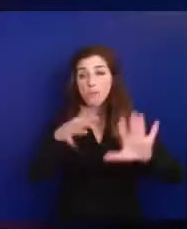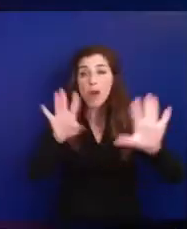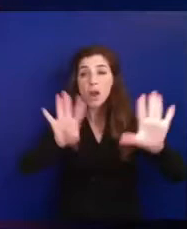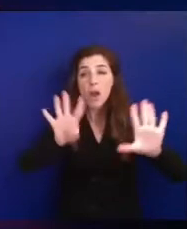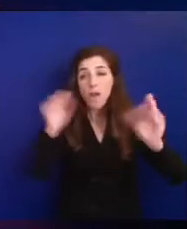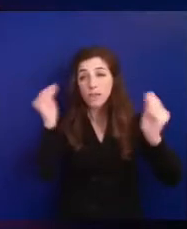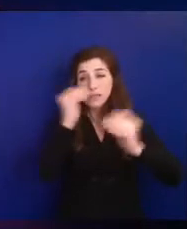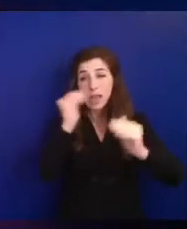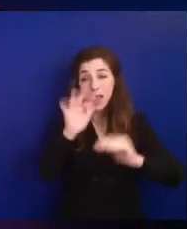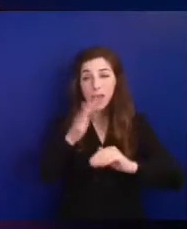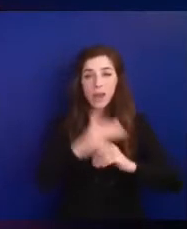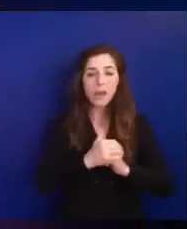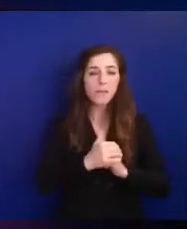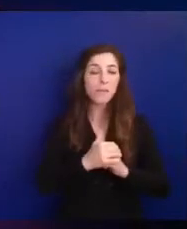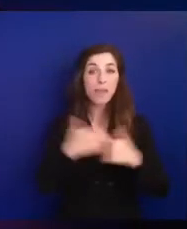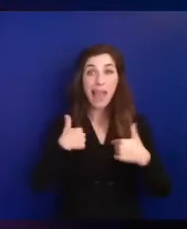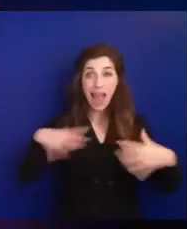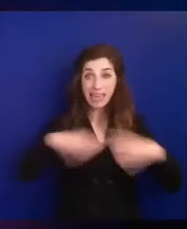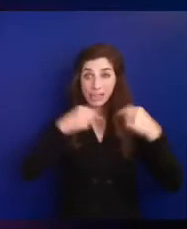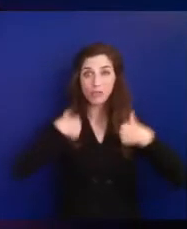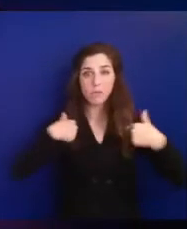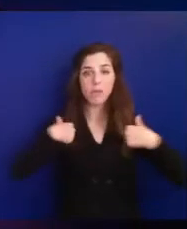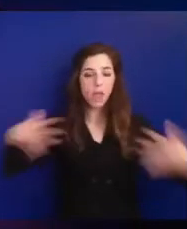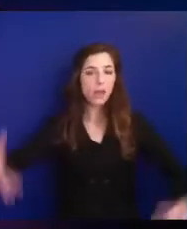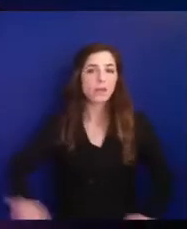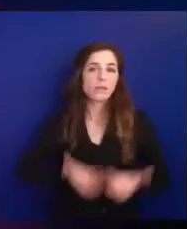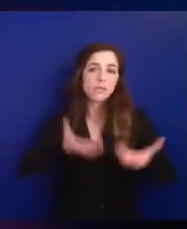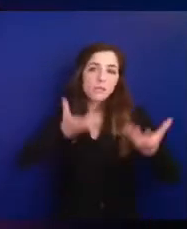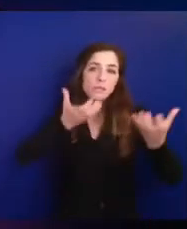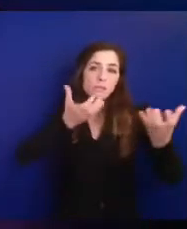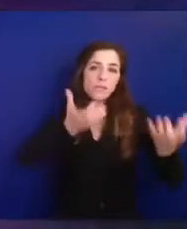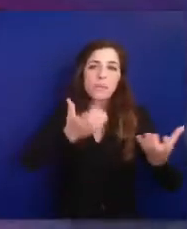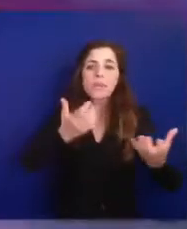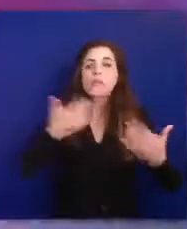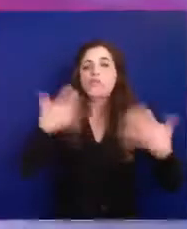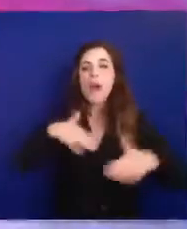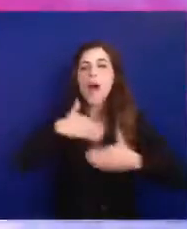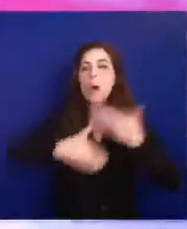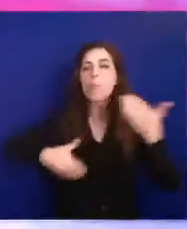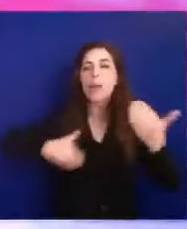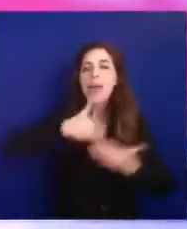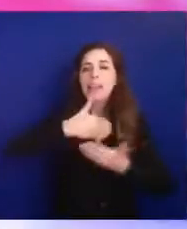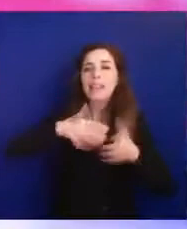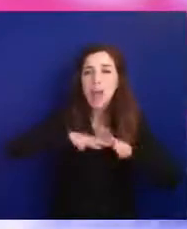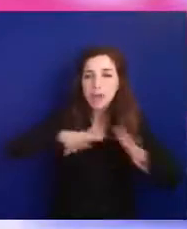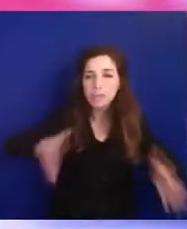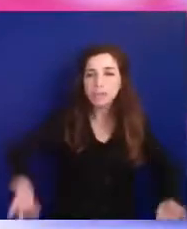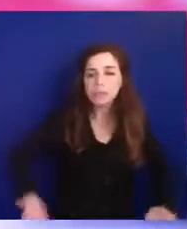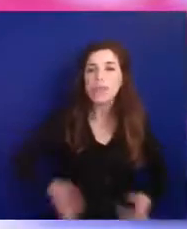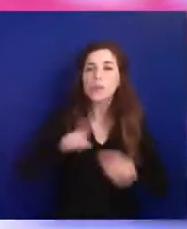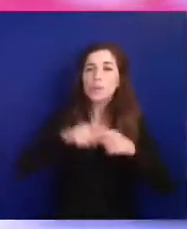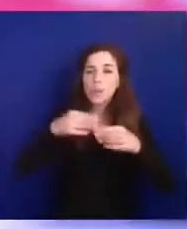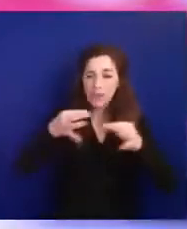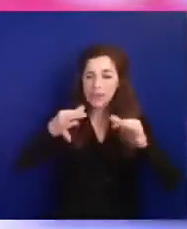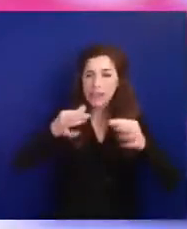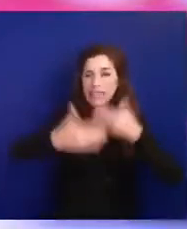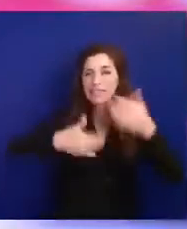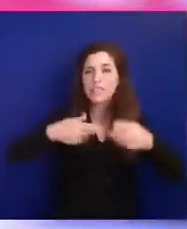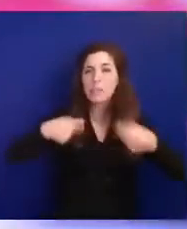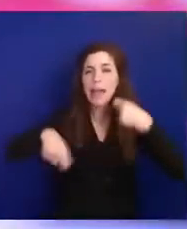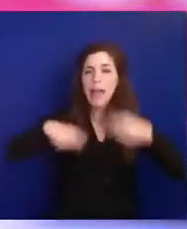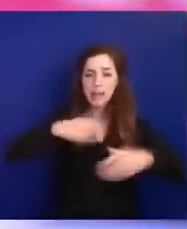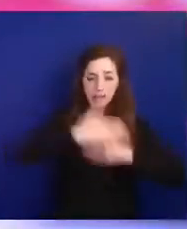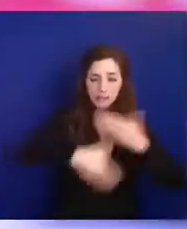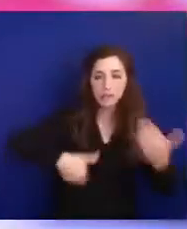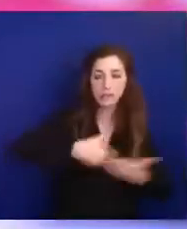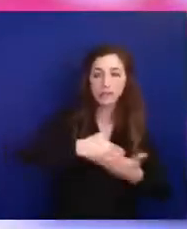misero dentro me mi sollevarono con una coperta e una tela cerata io facevo finta di essere morta ci